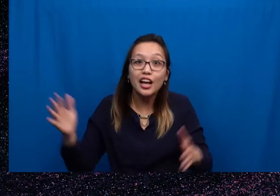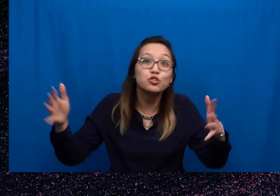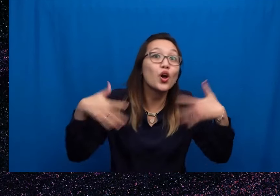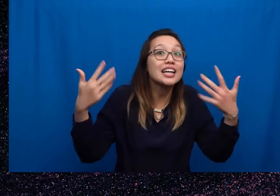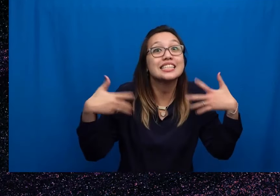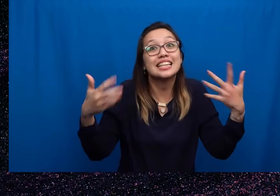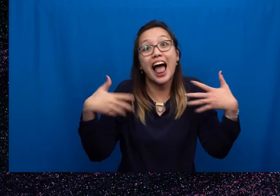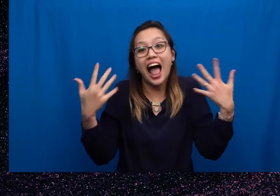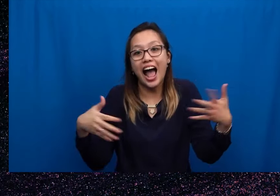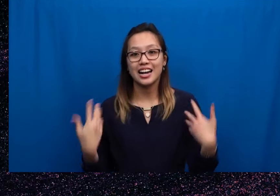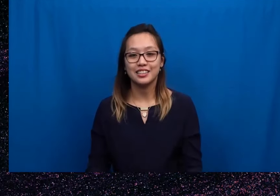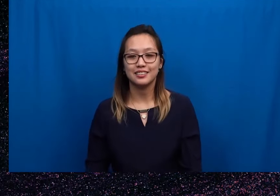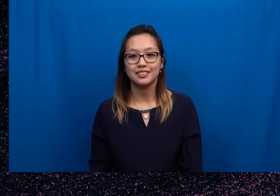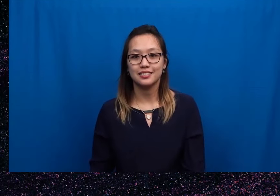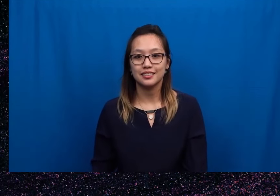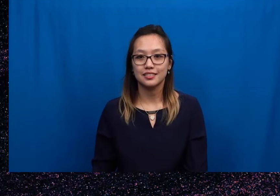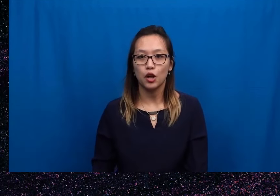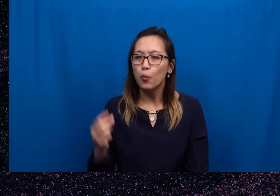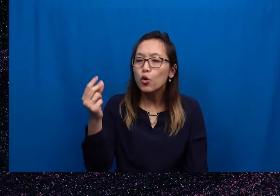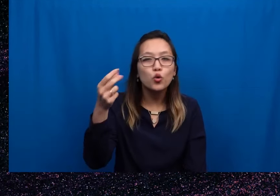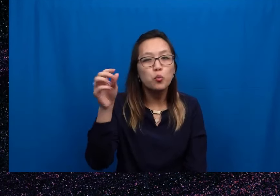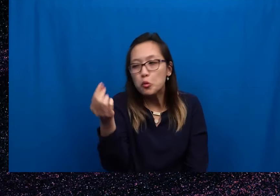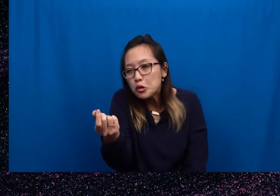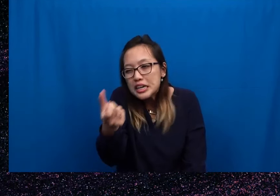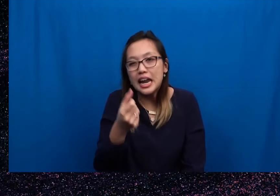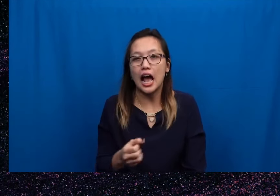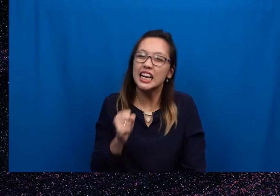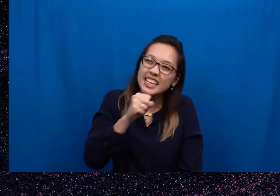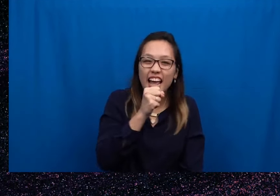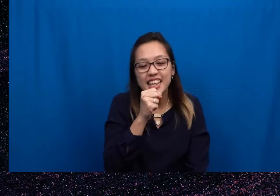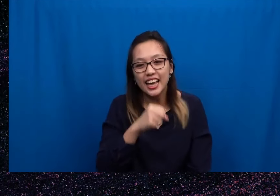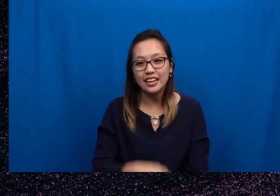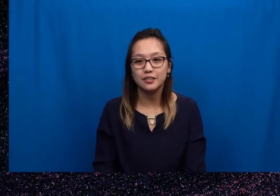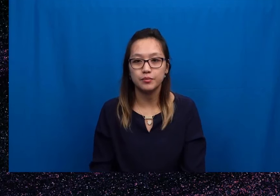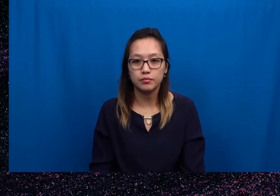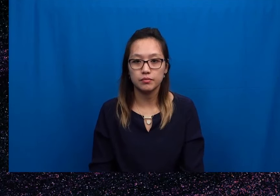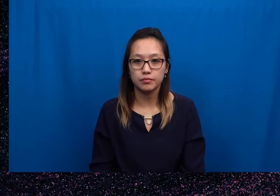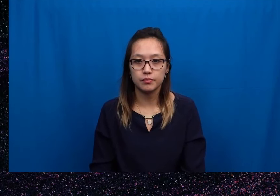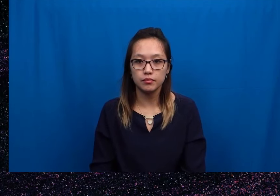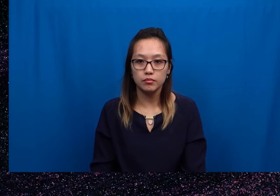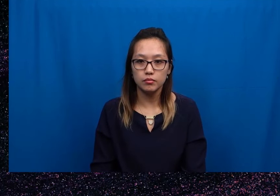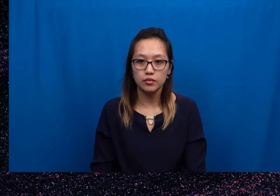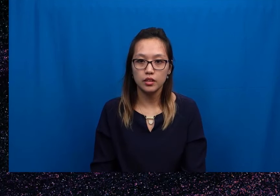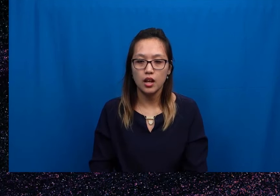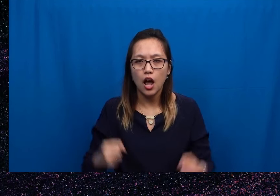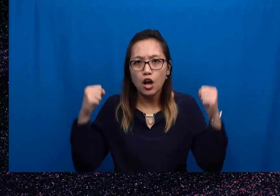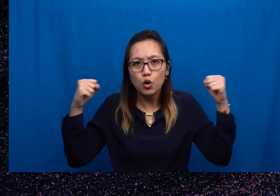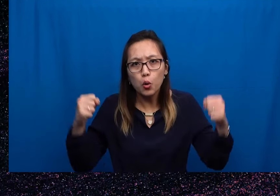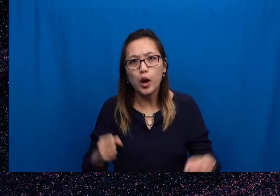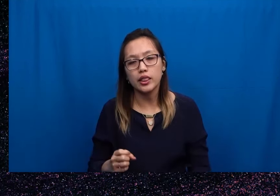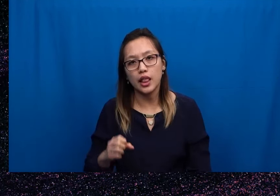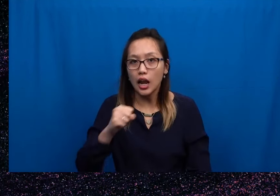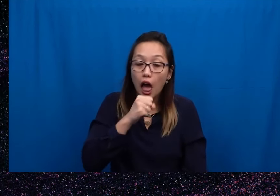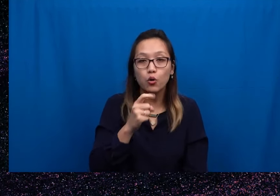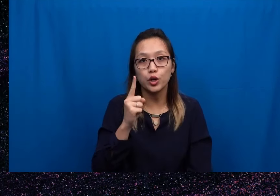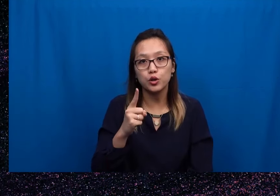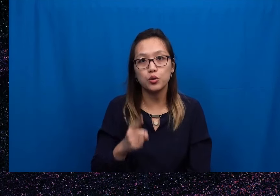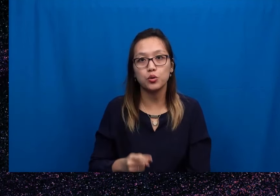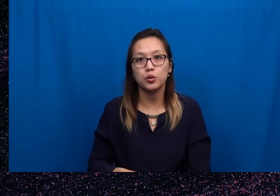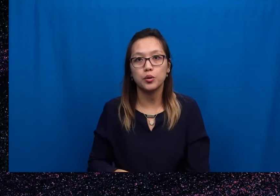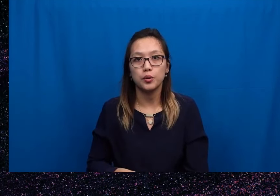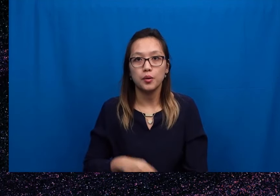dinyanyikan. Tapi kekuatan dari lagu itu saya percaya adalah pada syairnya yang